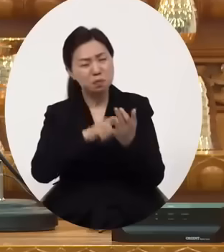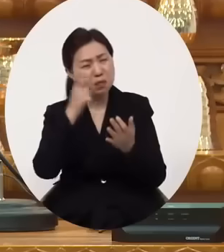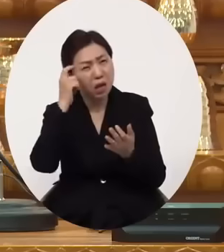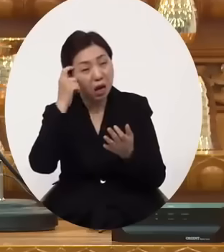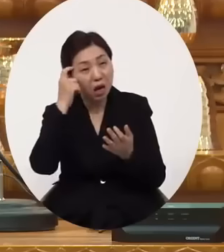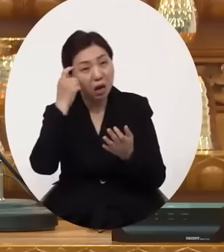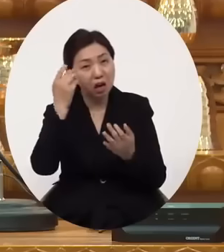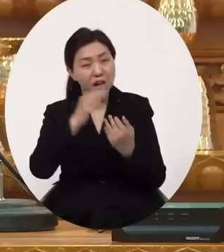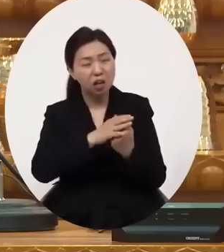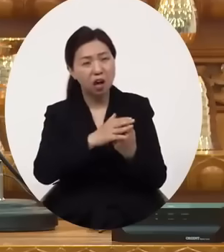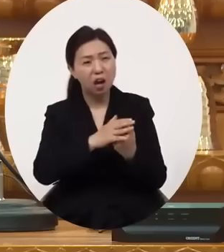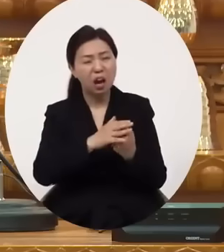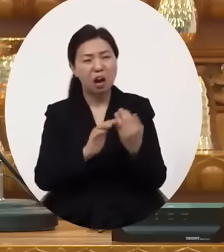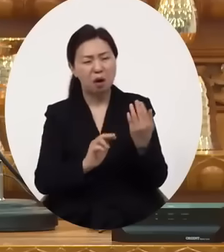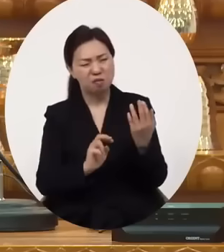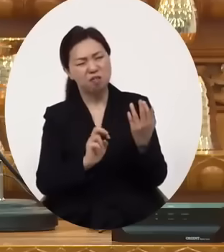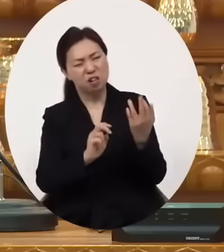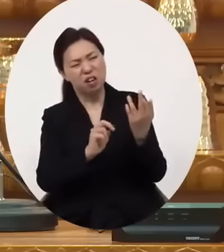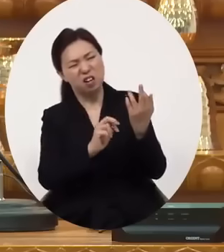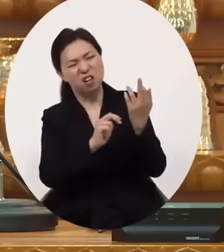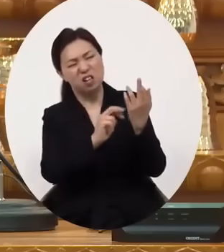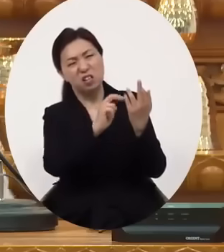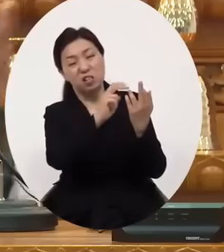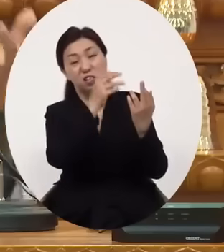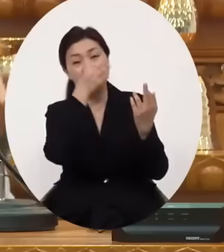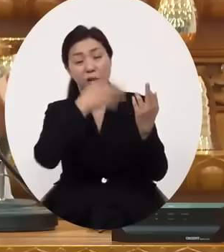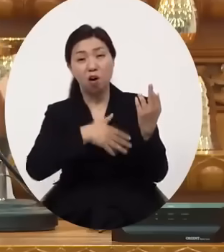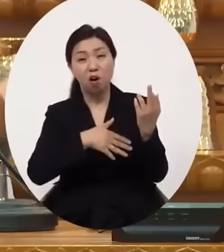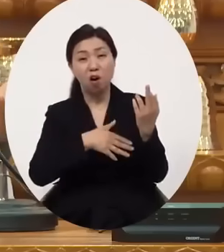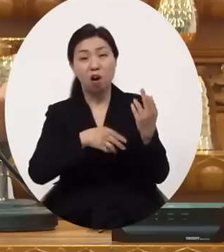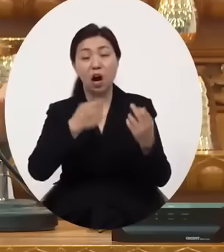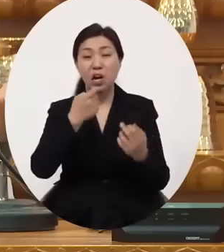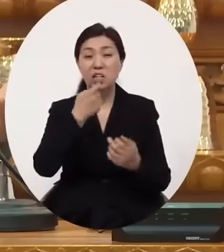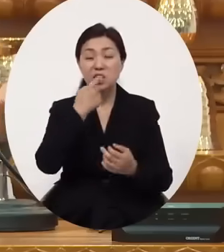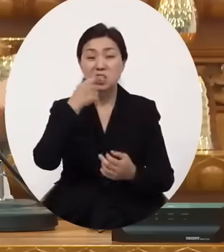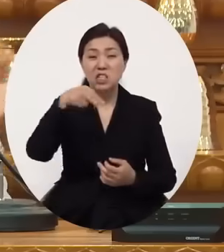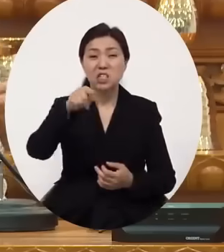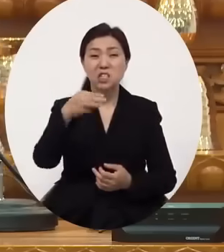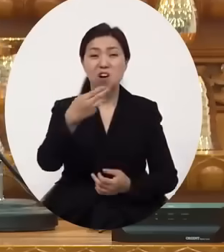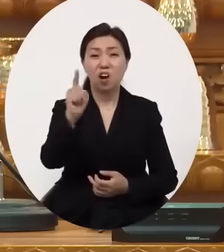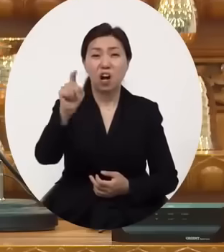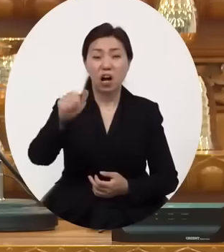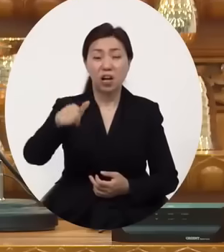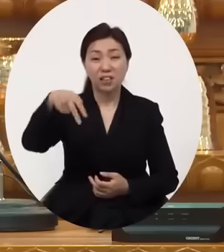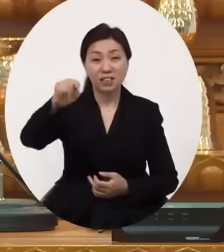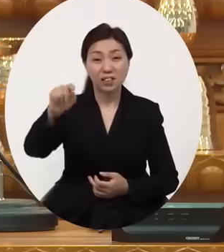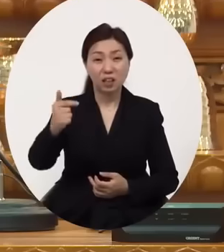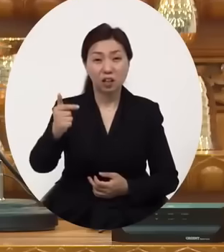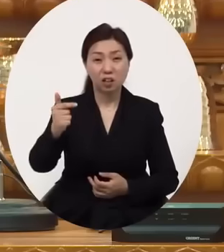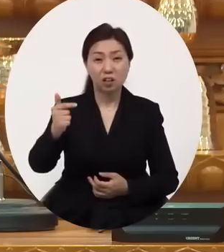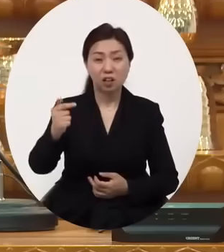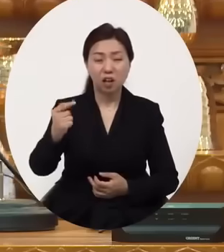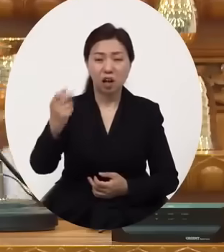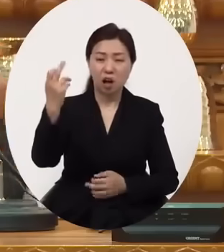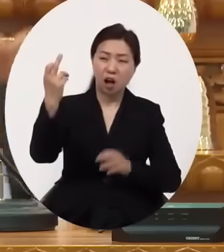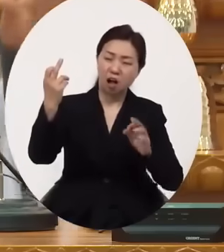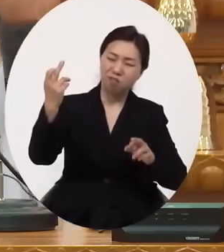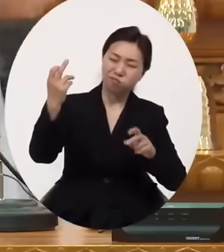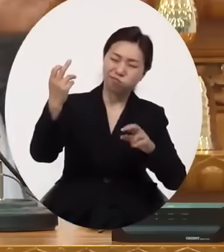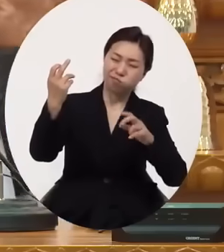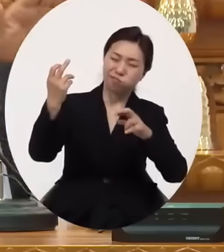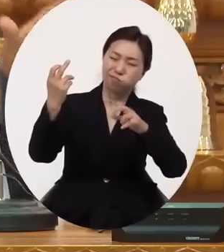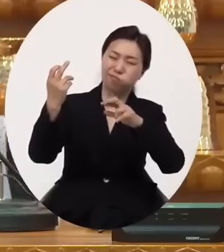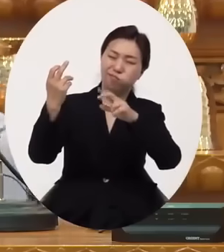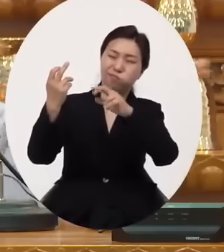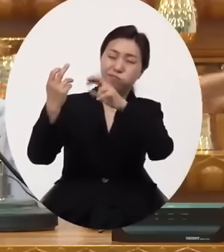안 돼요. 그거는 다 100% 올라가야 되고, 저 설악산 같은 거 저런 거는 이제 동해안에서 올라가면 그거는 이제